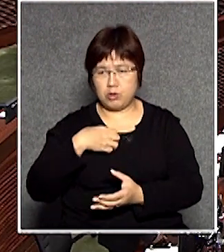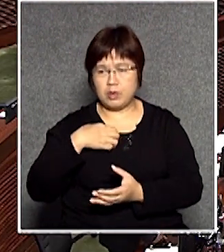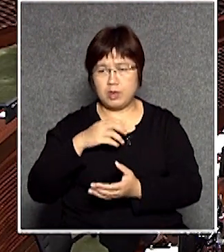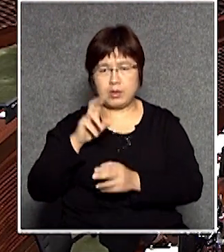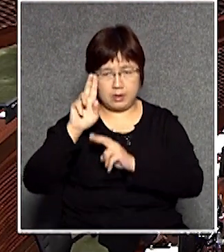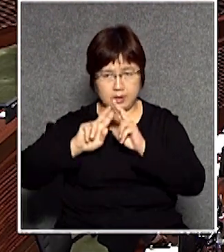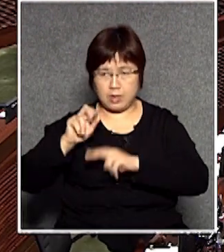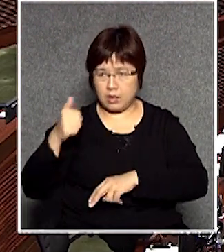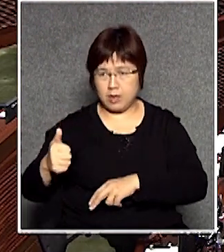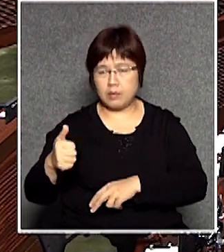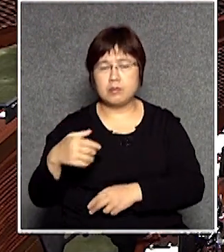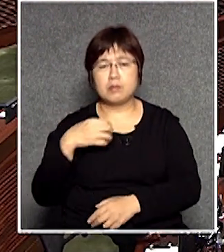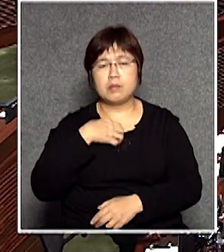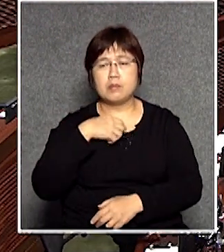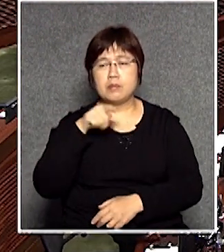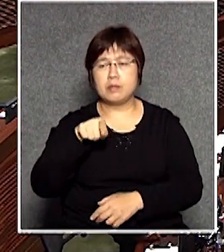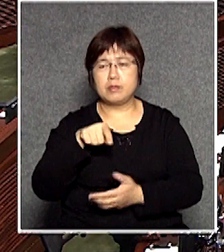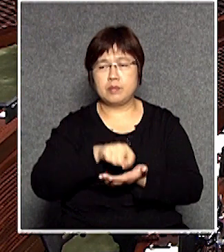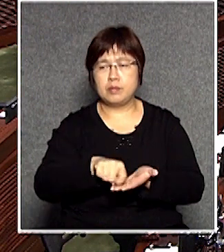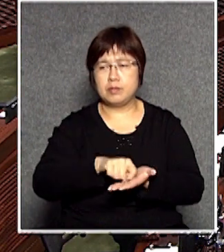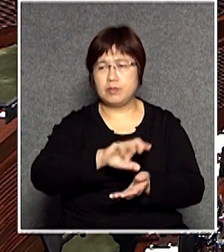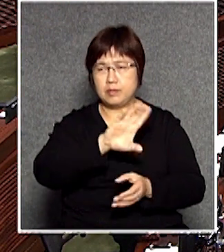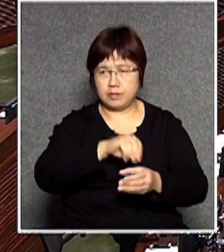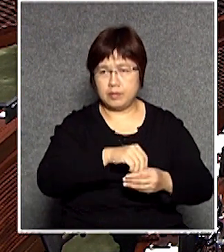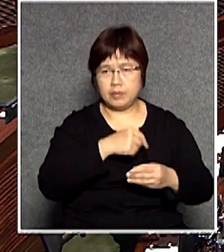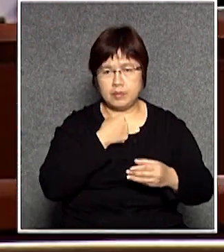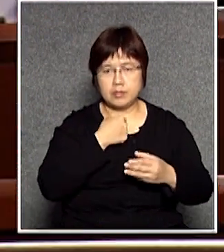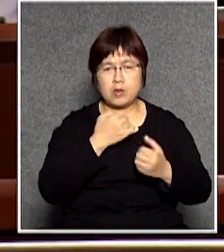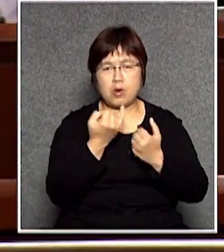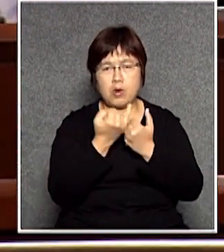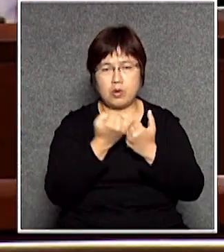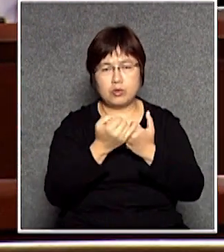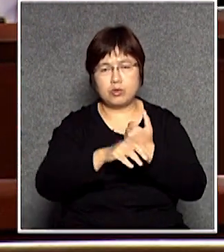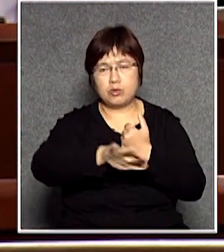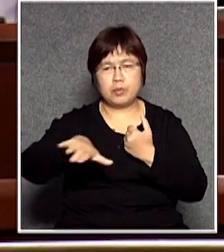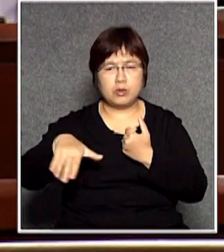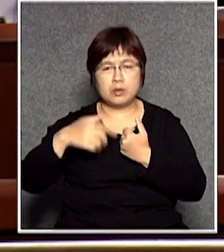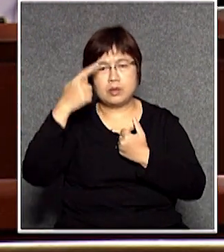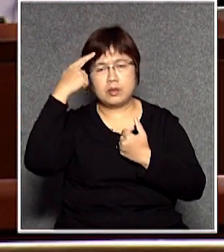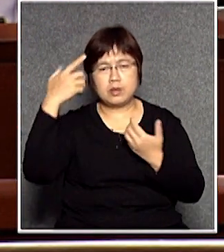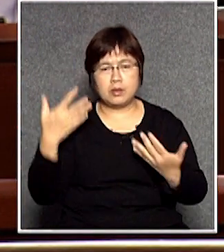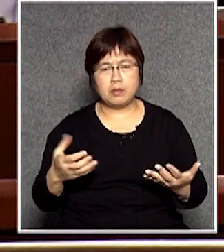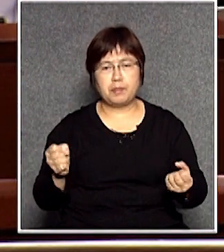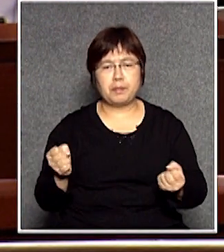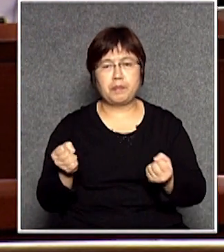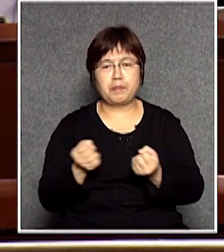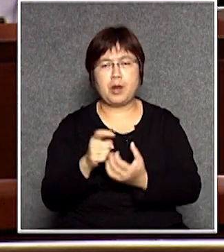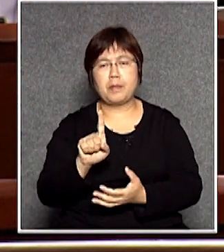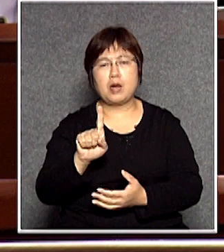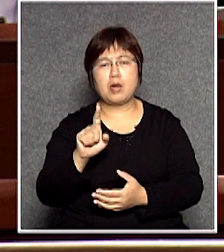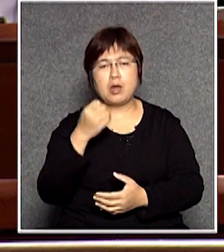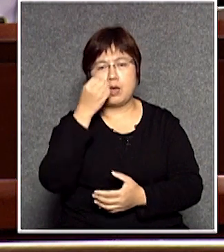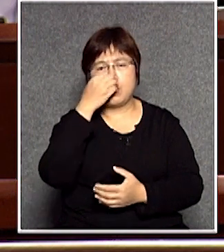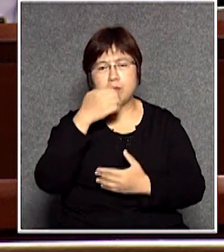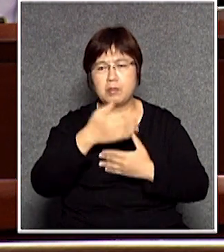絕對是覺得這些應該寫下去，令所有的學童都知道我們今天發生的什麼事，為什麼香港今天會